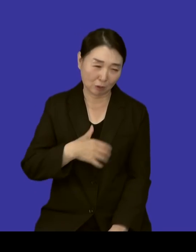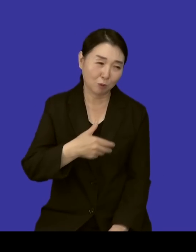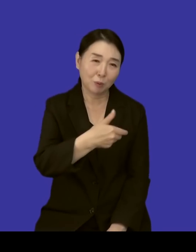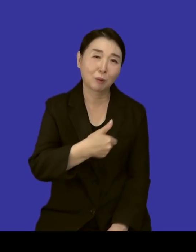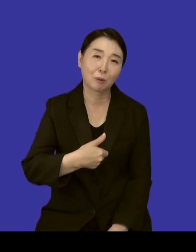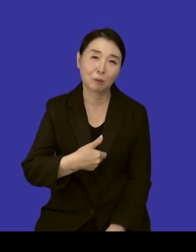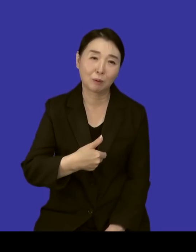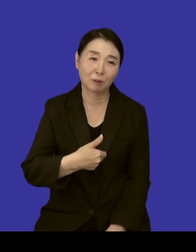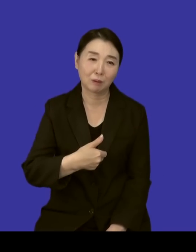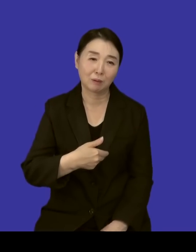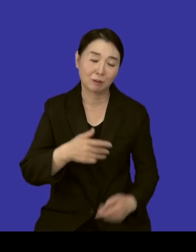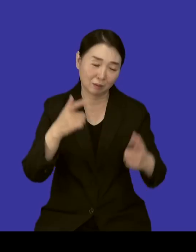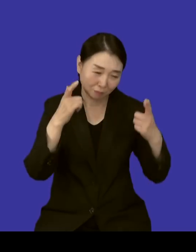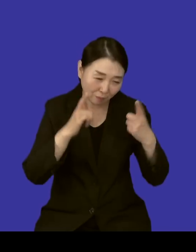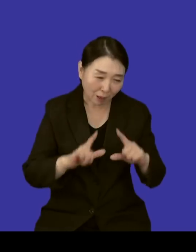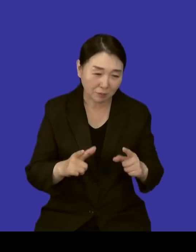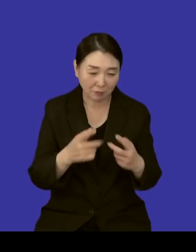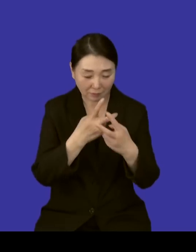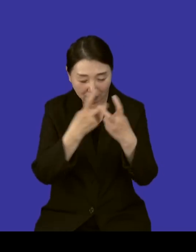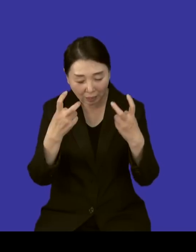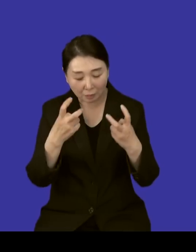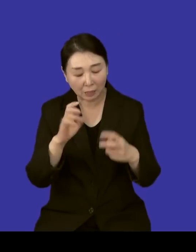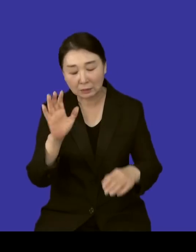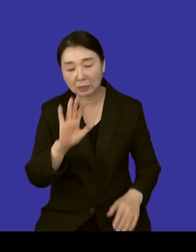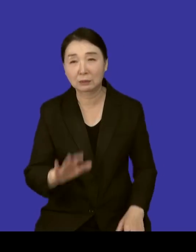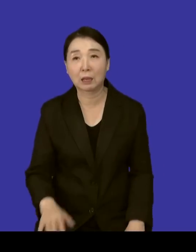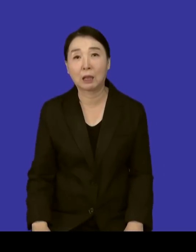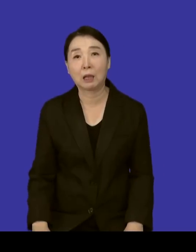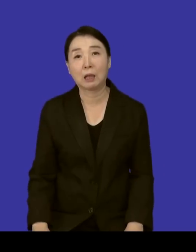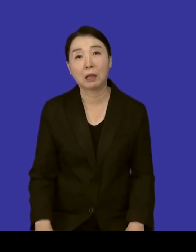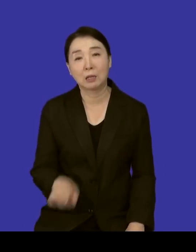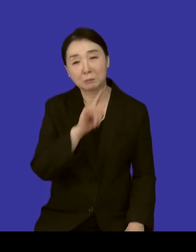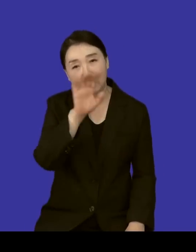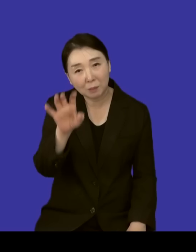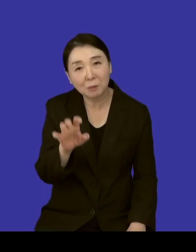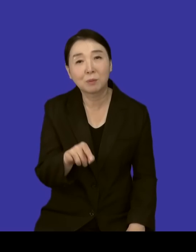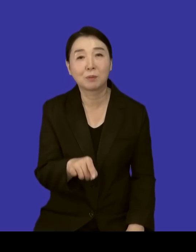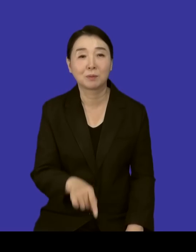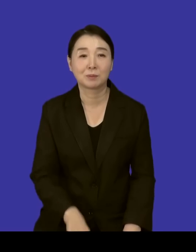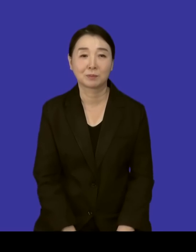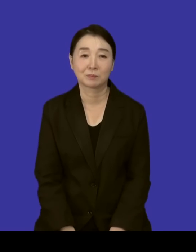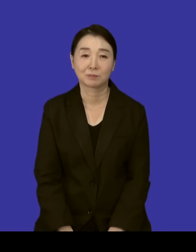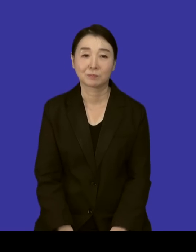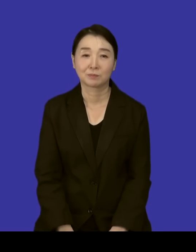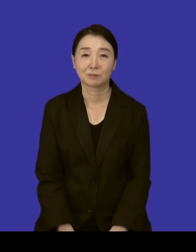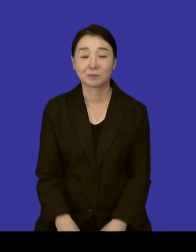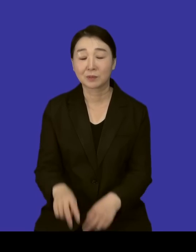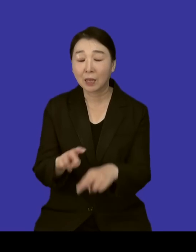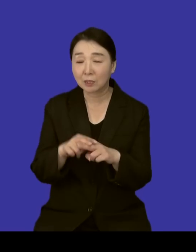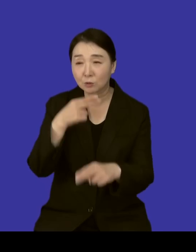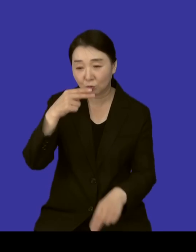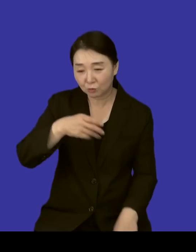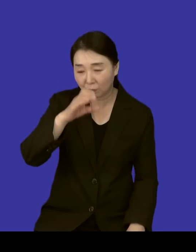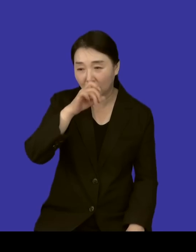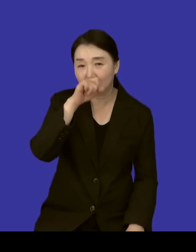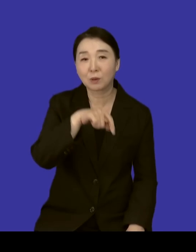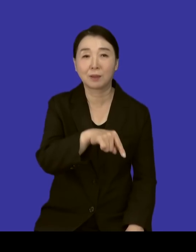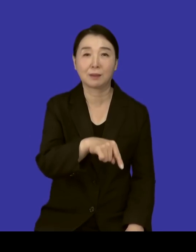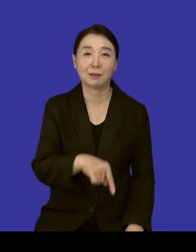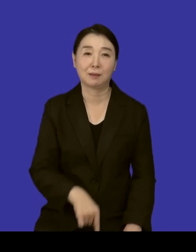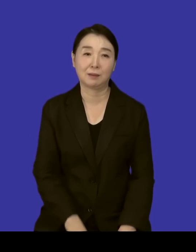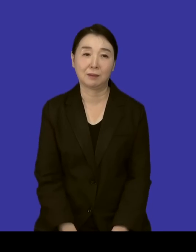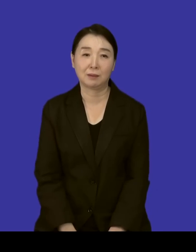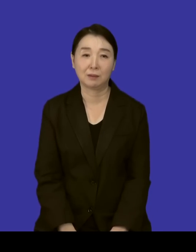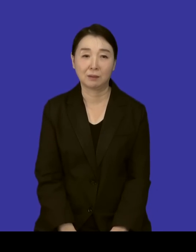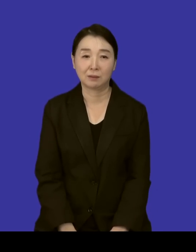괴롭혀요? 밤새도록 안 재우고 저를 그냥 막. 한 얘기 또 그다음에 하고 또 하고. 이렇게 나 앉혀놓고 술 마시는 거 좋아하고.